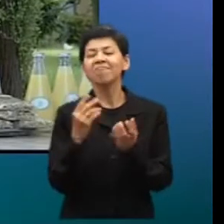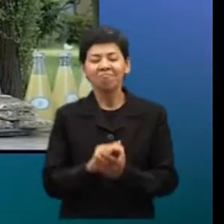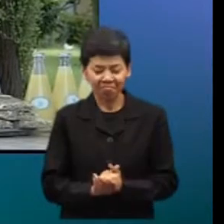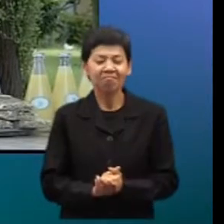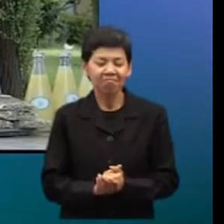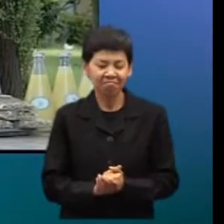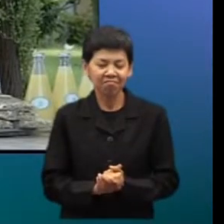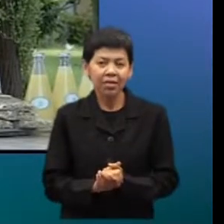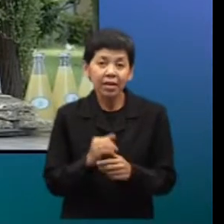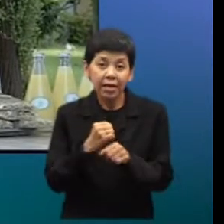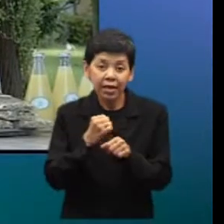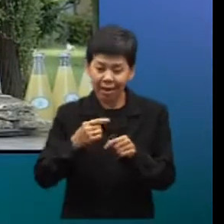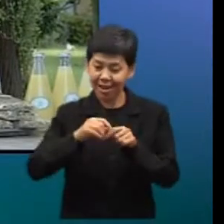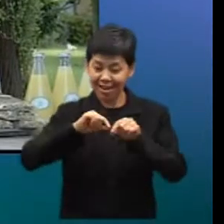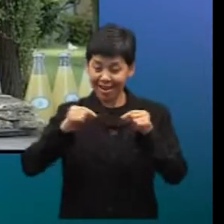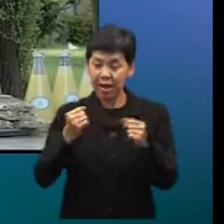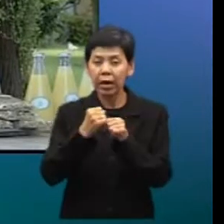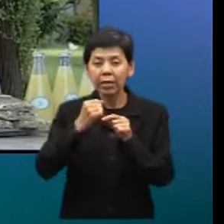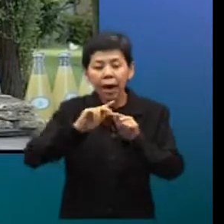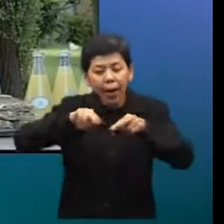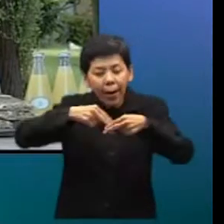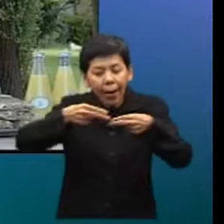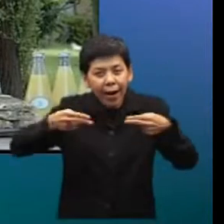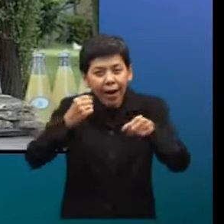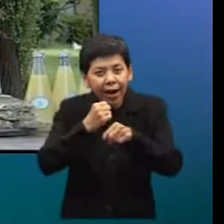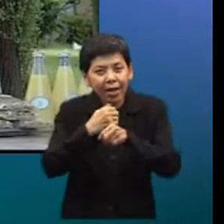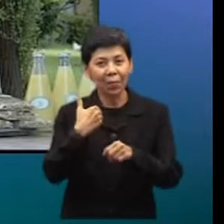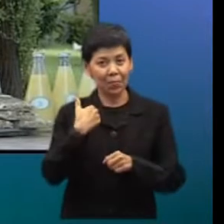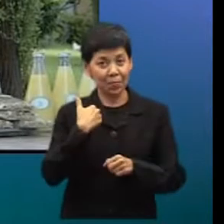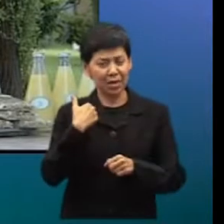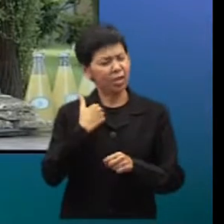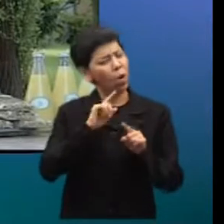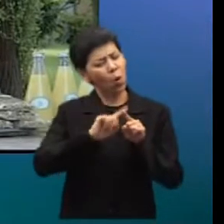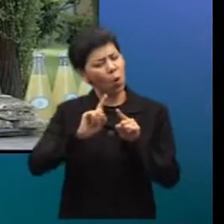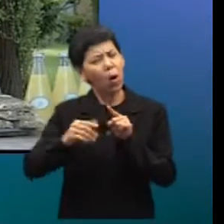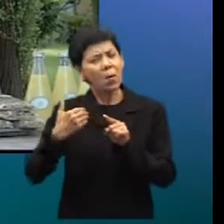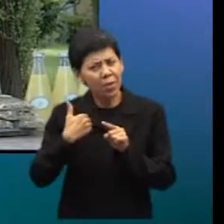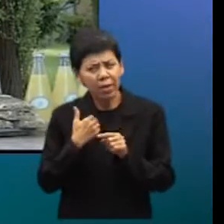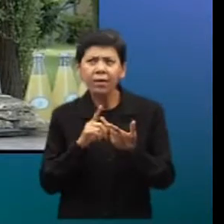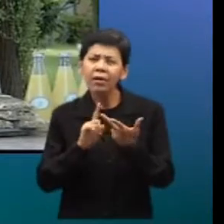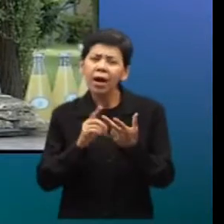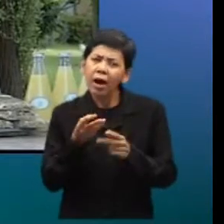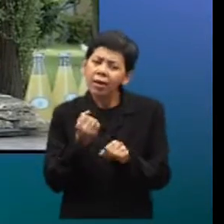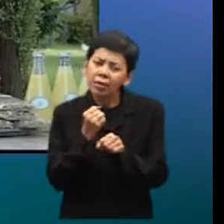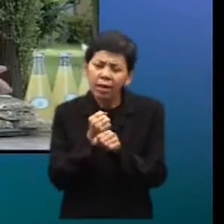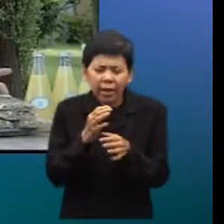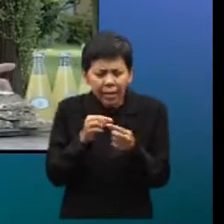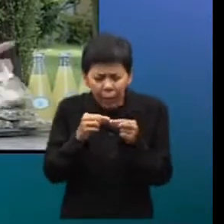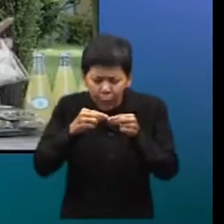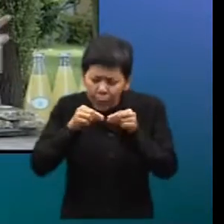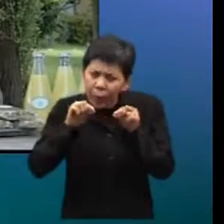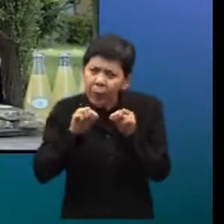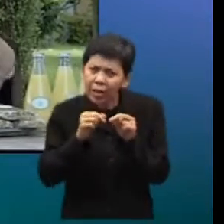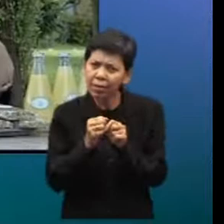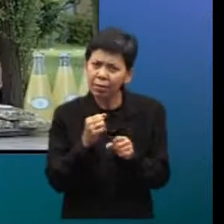งนี้ส่วนเปลือกเราก็มาทำโบนะคะทางไร่ก็ยังมีผลิตภัณฑ์อีกเยอะแยะนะคะอย่างเช่นเป็นข้าวเม่านะคะเราก็จะมาทำ